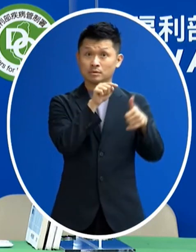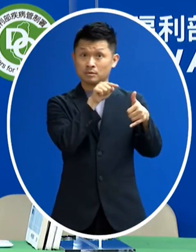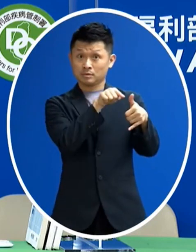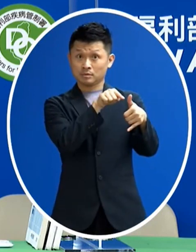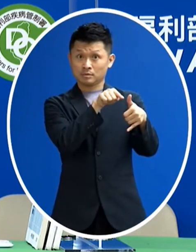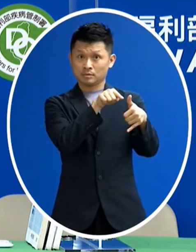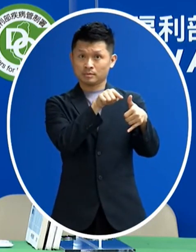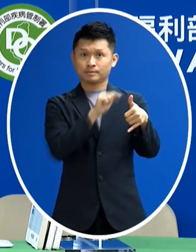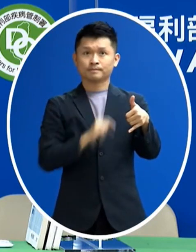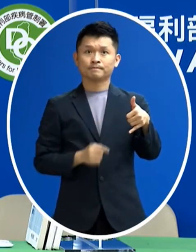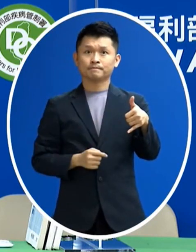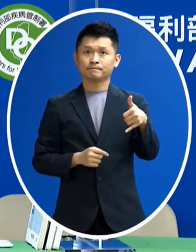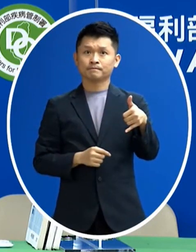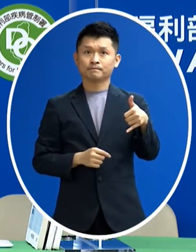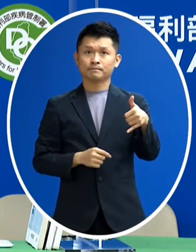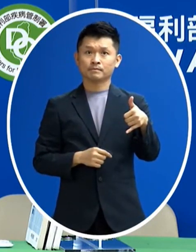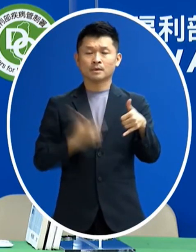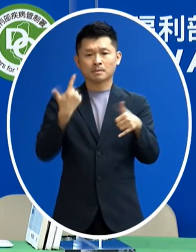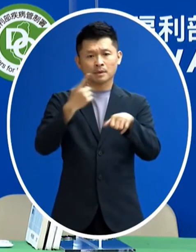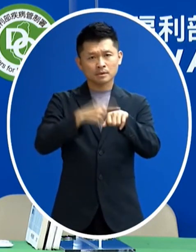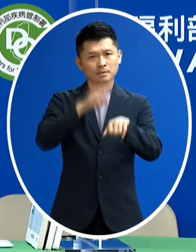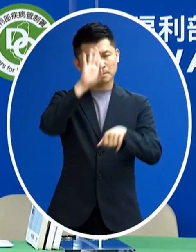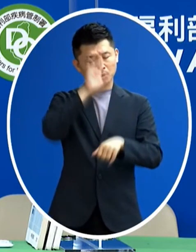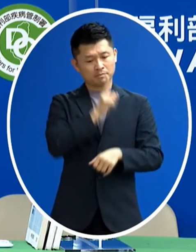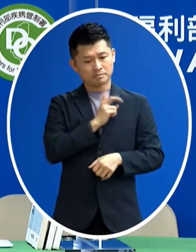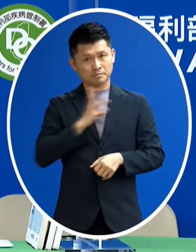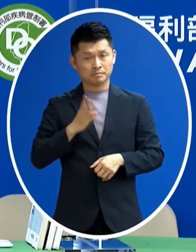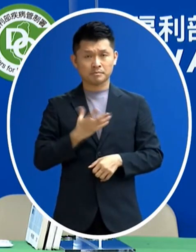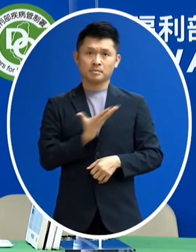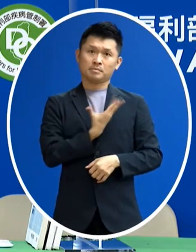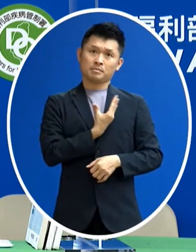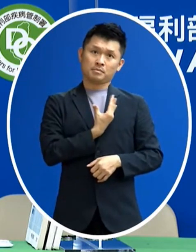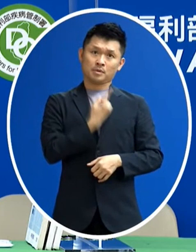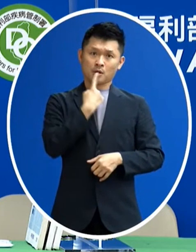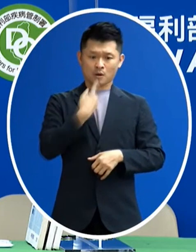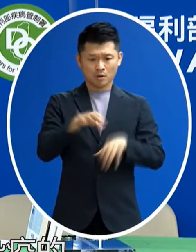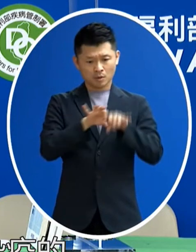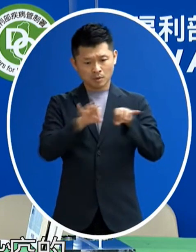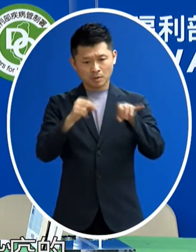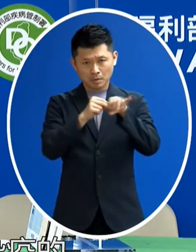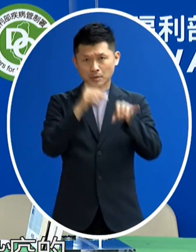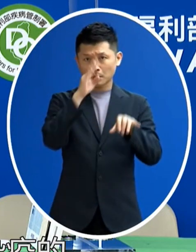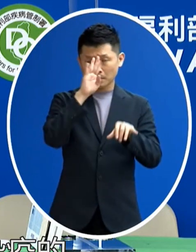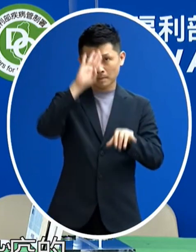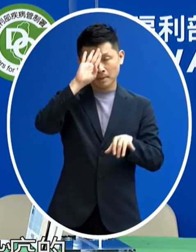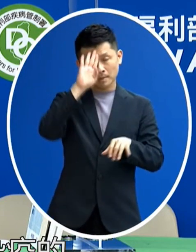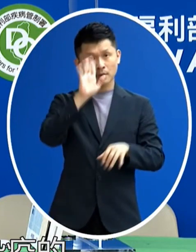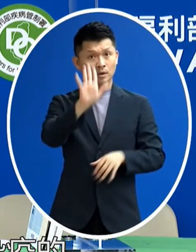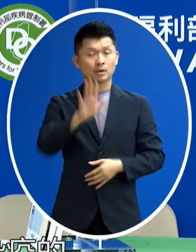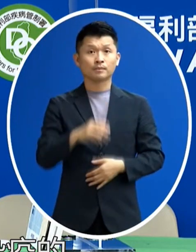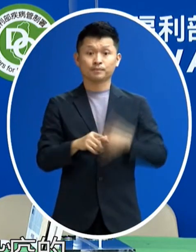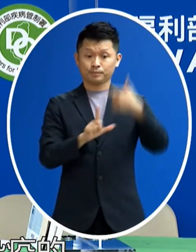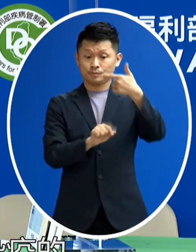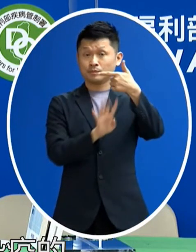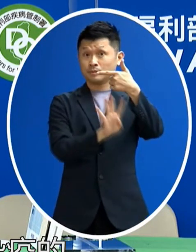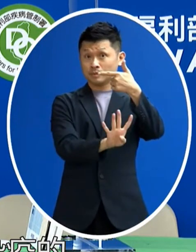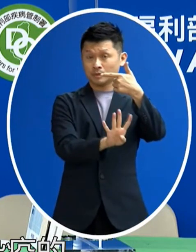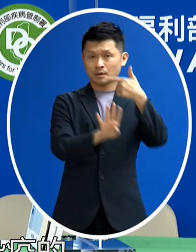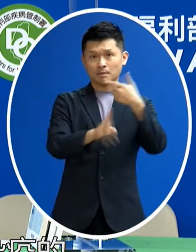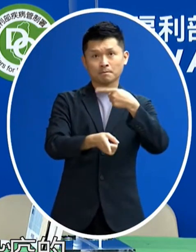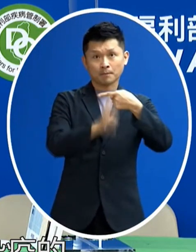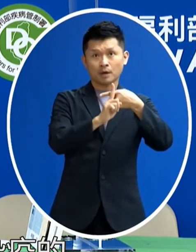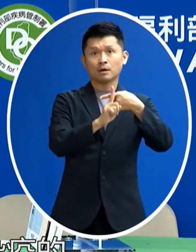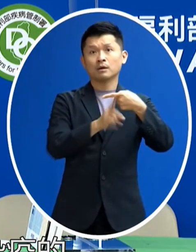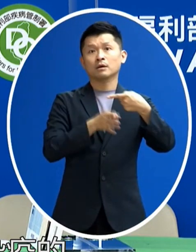是本身有多重的慢性疾病，有心血管疾病等等这一些。那他是在6月4号的时候确